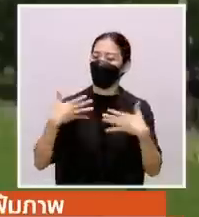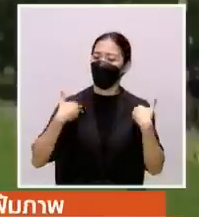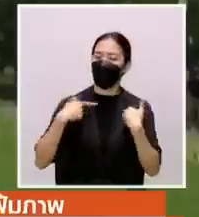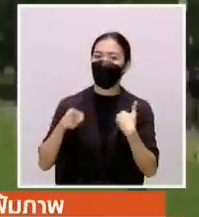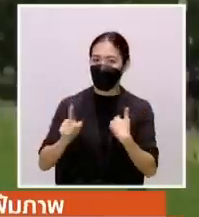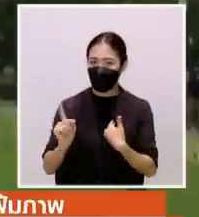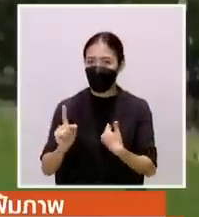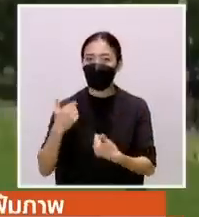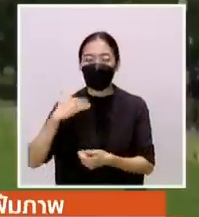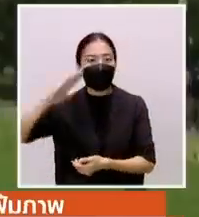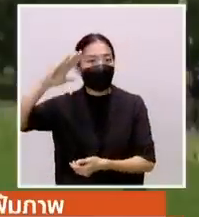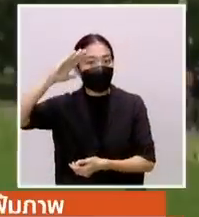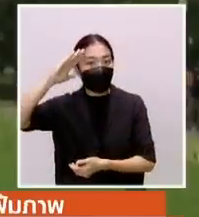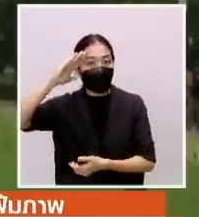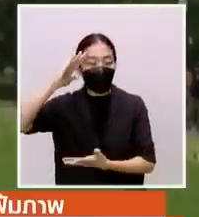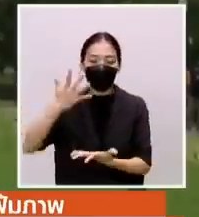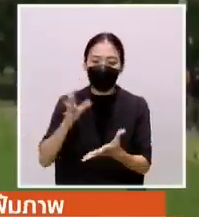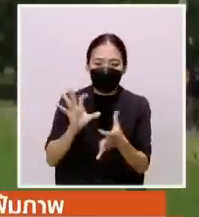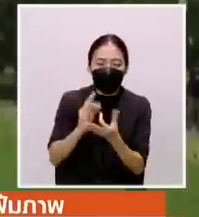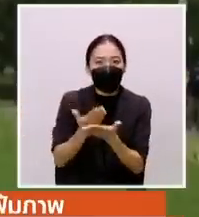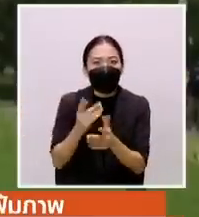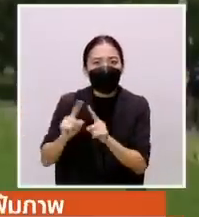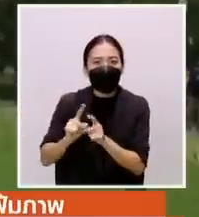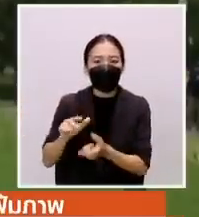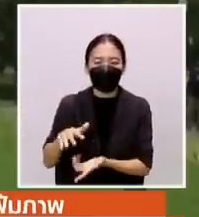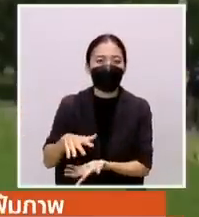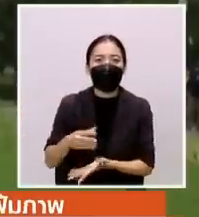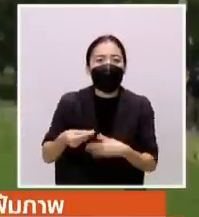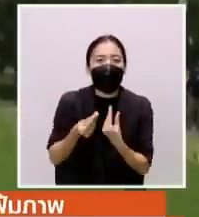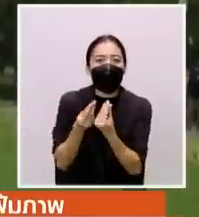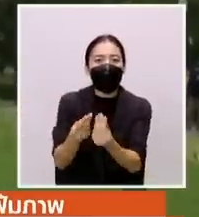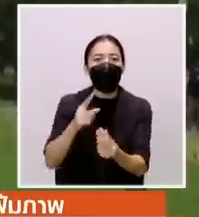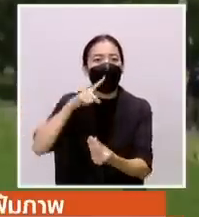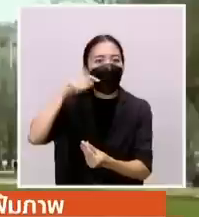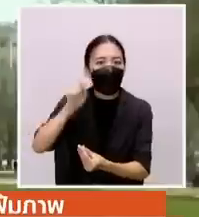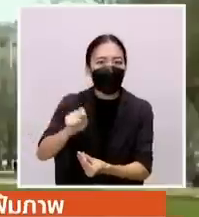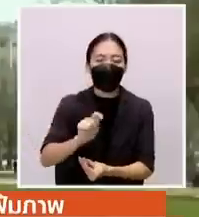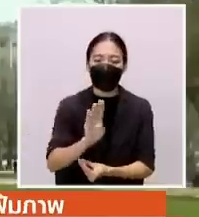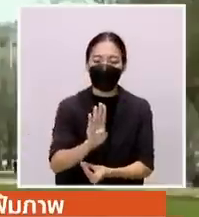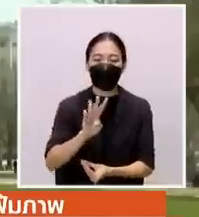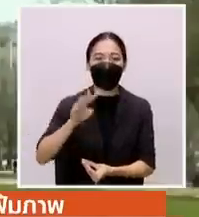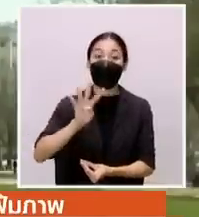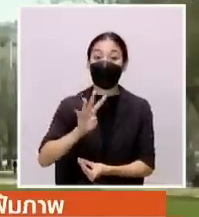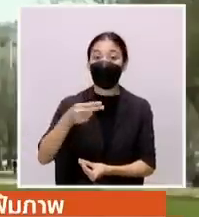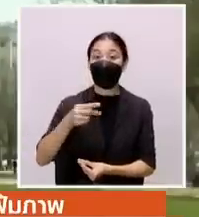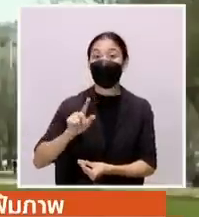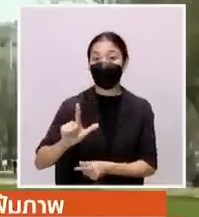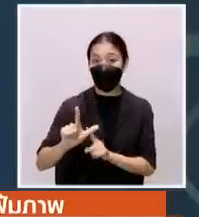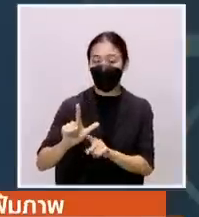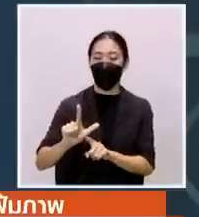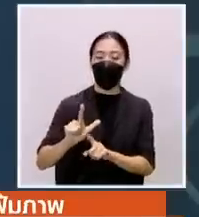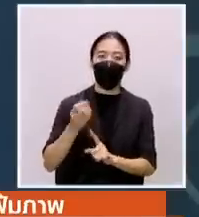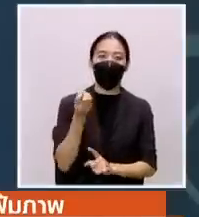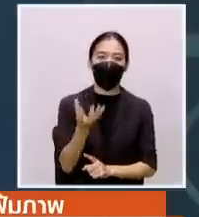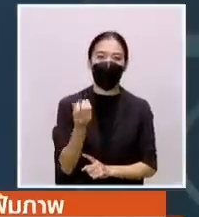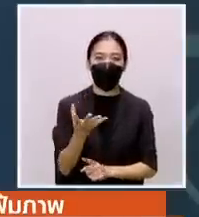ษยธรรมให้แก่ยูเครนมูลค่าเกือบ 40,000 ล้านดอลลาร์นะครับซึ่งมากกว่าจำนวนที่ประธานาธิบดีโจไบเดนขอไปเกือบ 7,000 ล้านดอลล